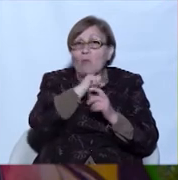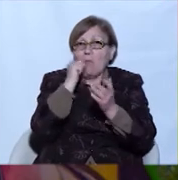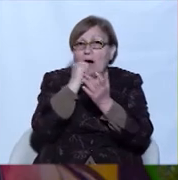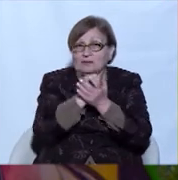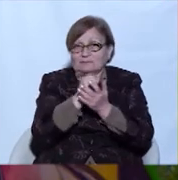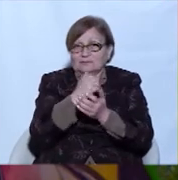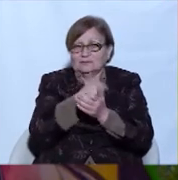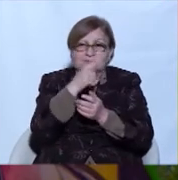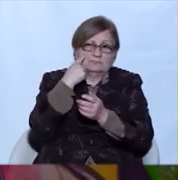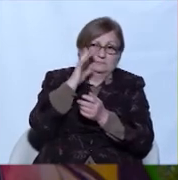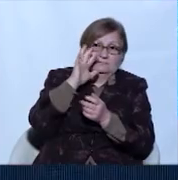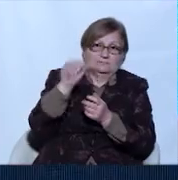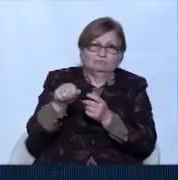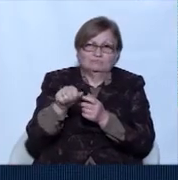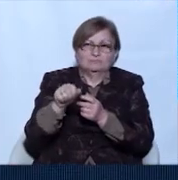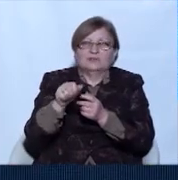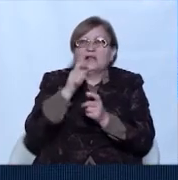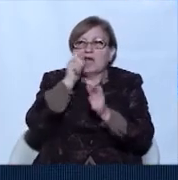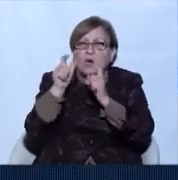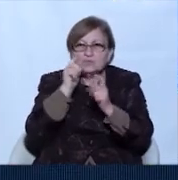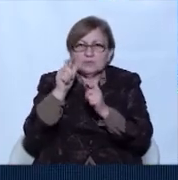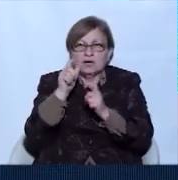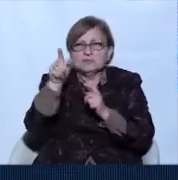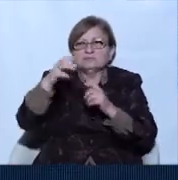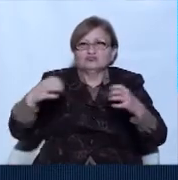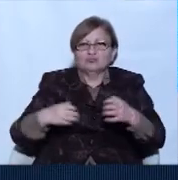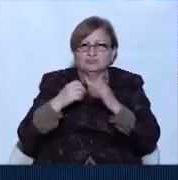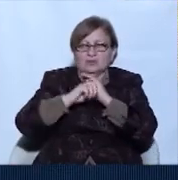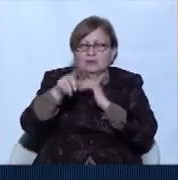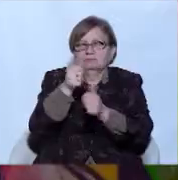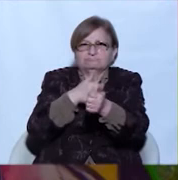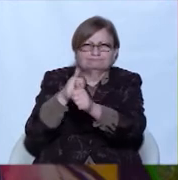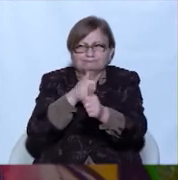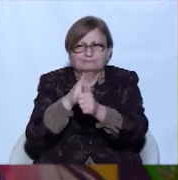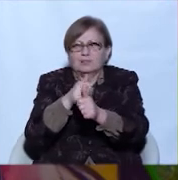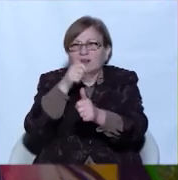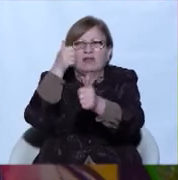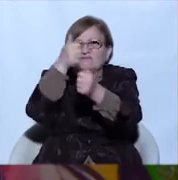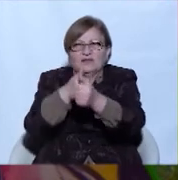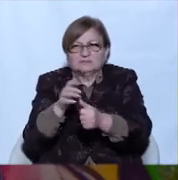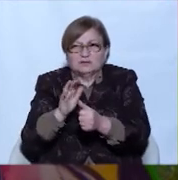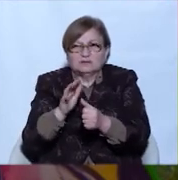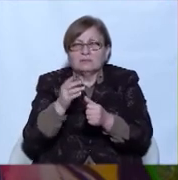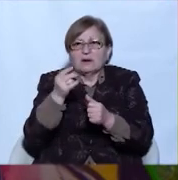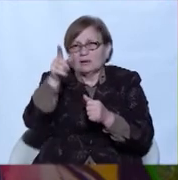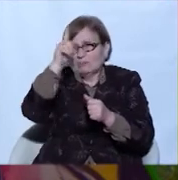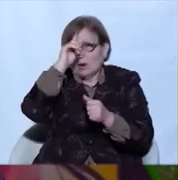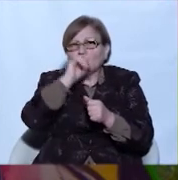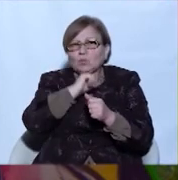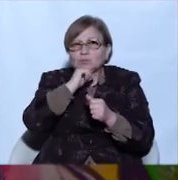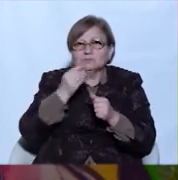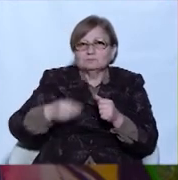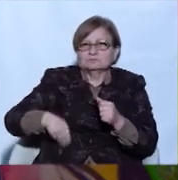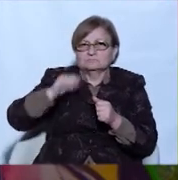მოპარვა ამან დაინახა დაუძახა ის გაიქცა ეს გამოეკიდა ვერ დაეწია მაგრამ მას საფულე დაუვარდა